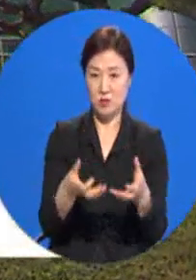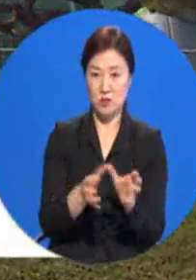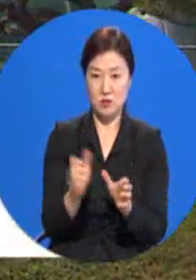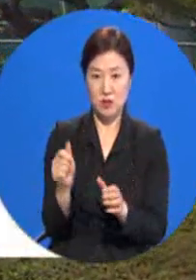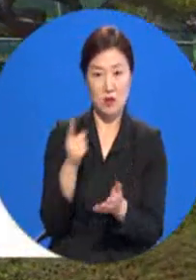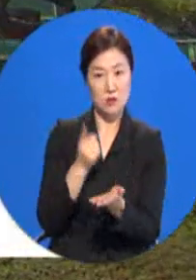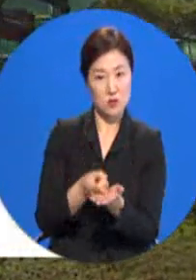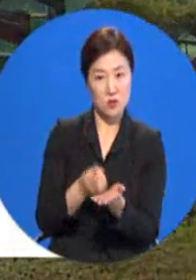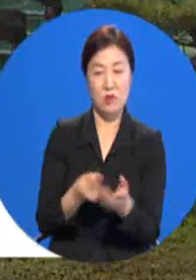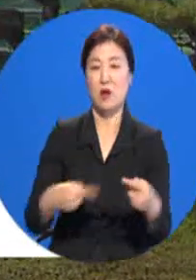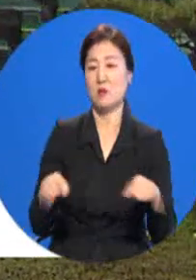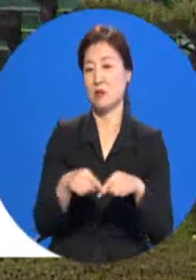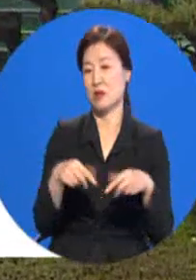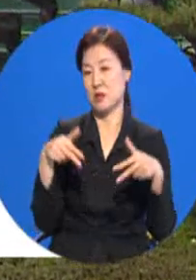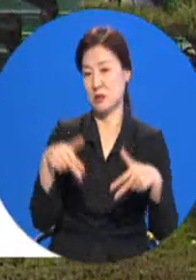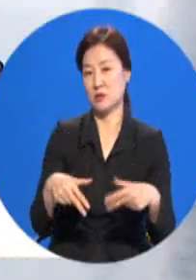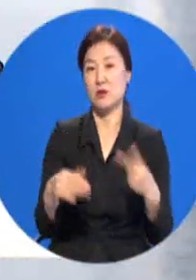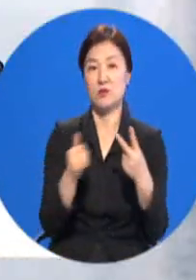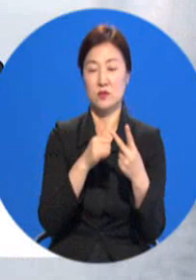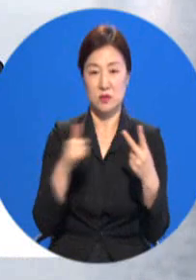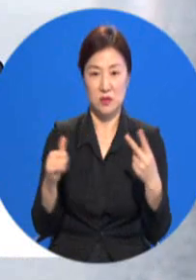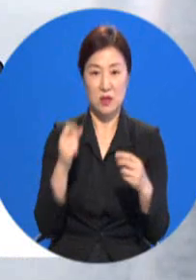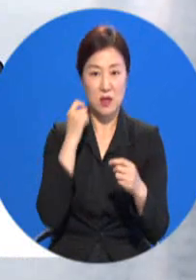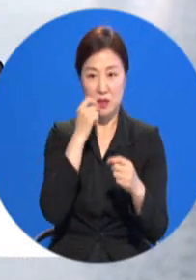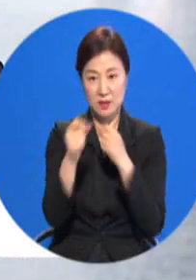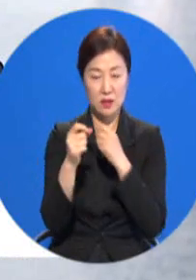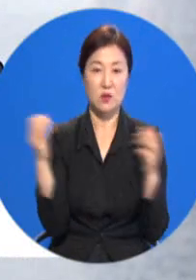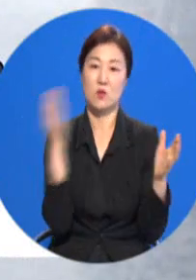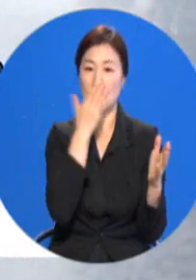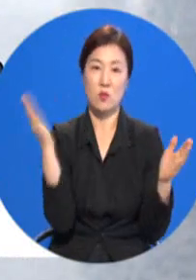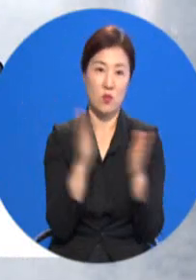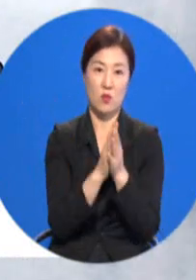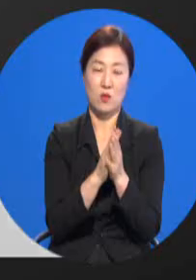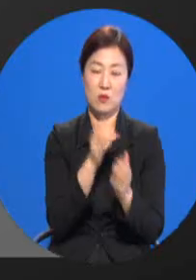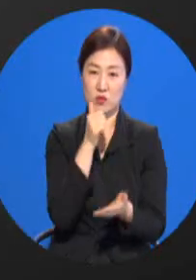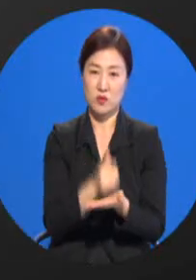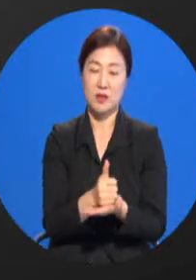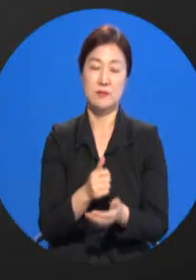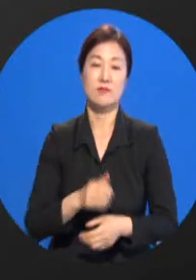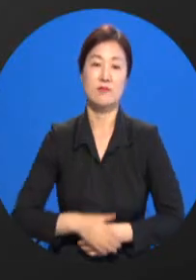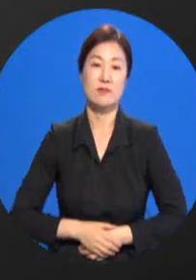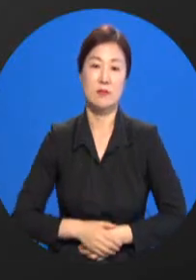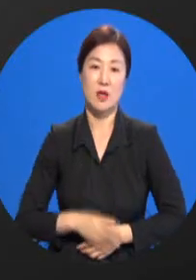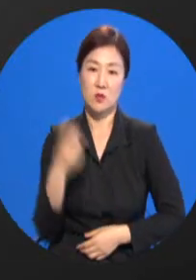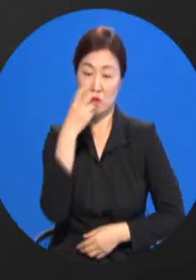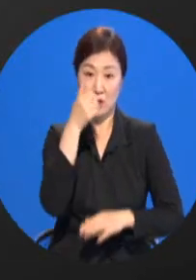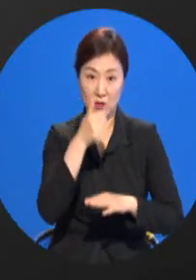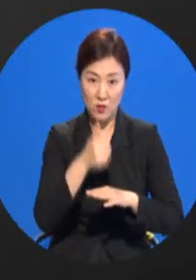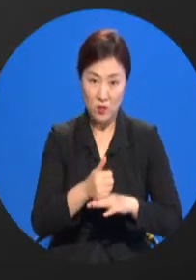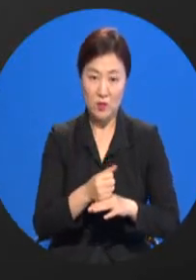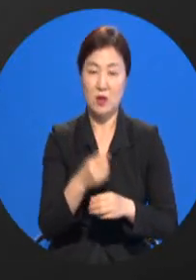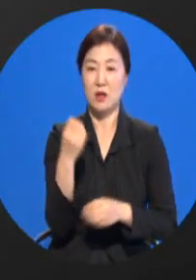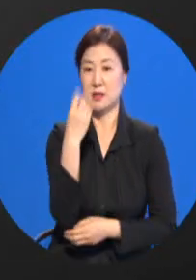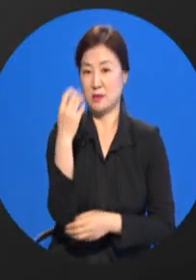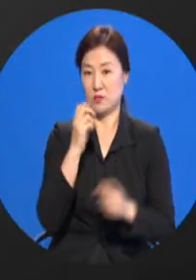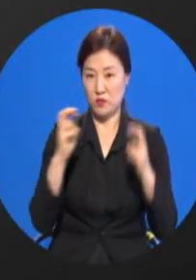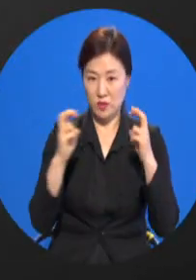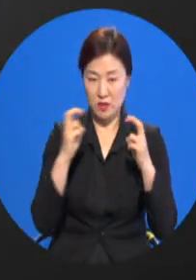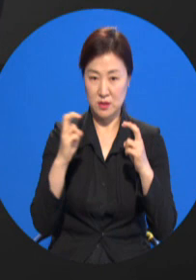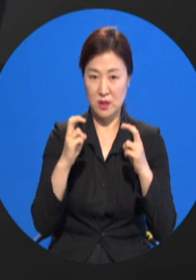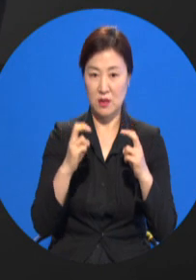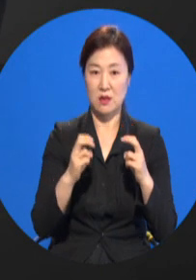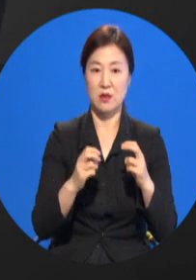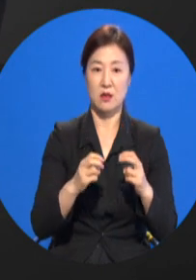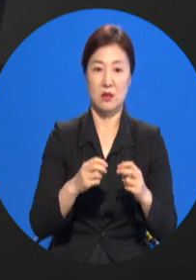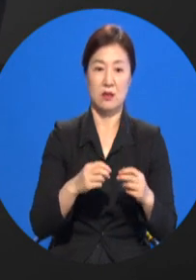총무를 재직했던 직원 2명도 사기를 공모한 혐의로 기소했습니다. 수사 결과 해당 신문사는 보조금을 프리랜서